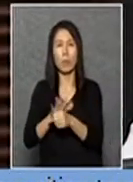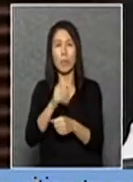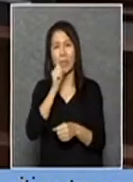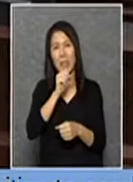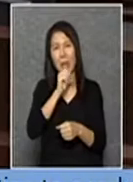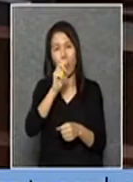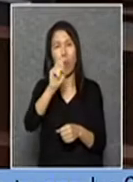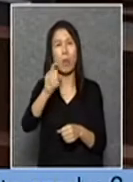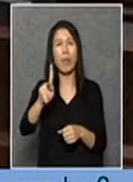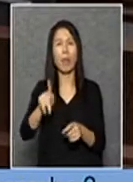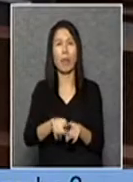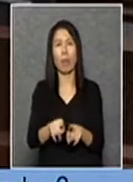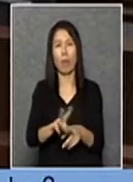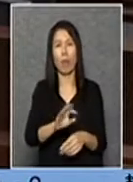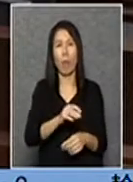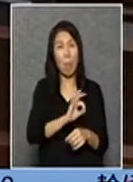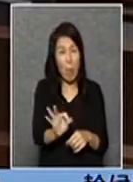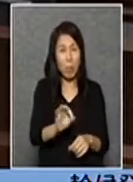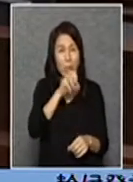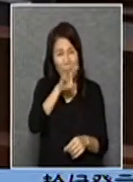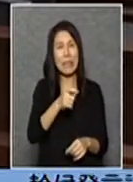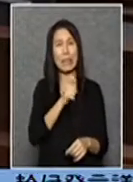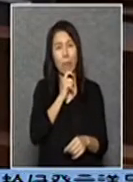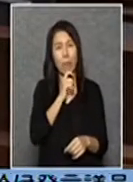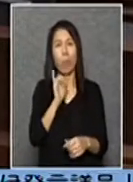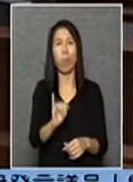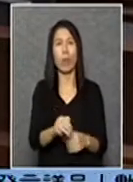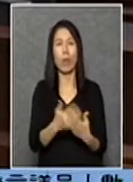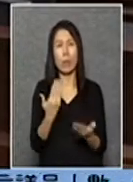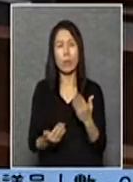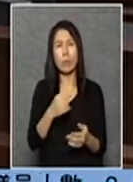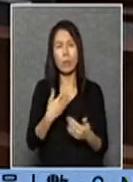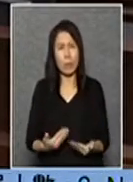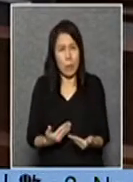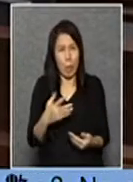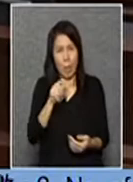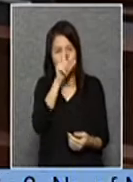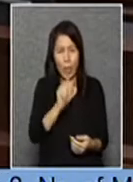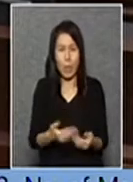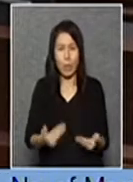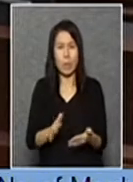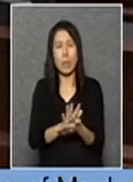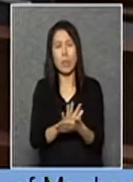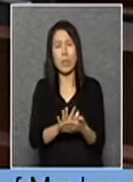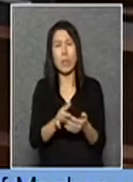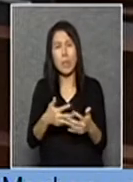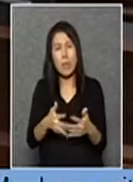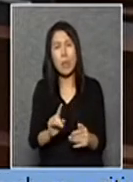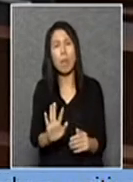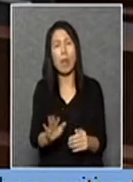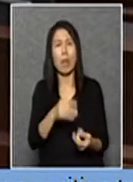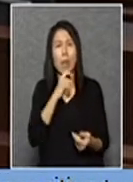係啱個施政嘅卡拉 OK 咧？主席，我相信個問題唔係淨係話今次呢件事本身，而係政府有冇一個咁嘅趨